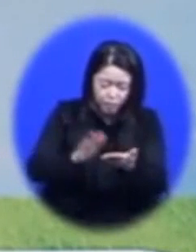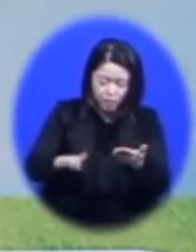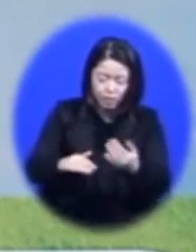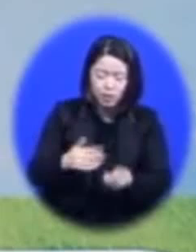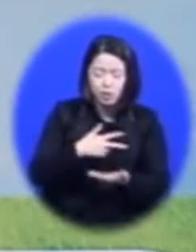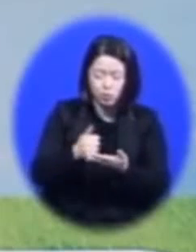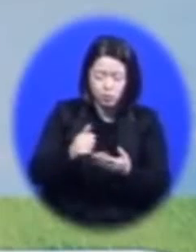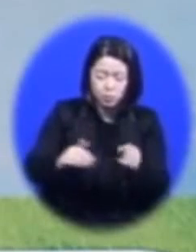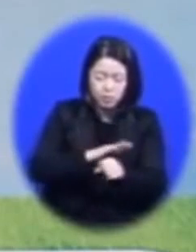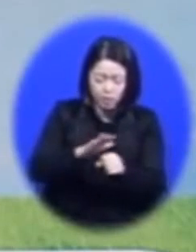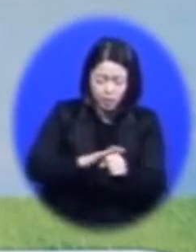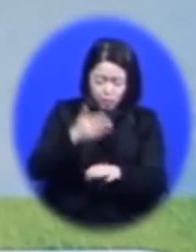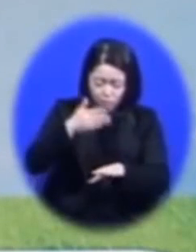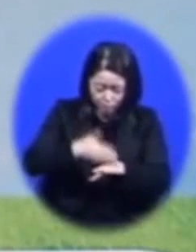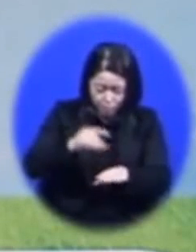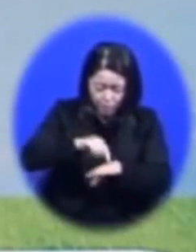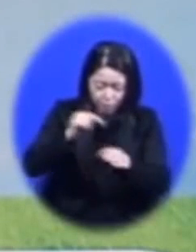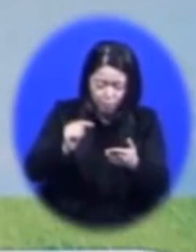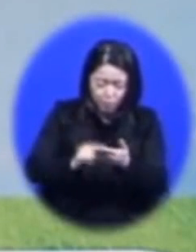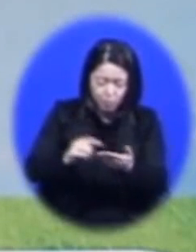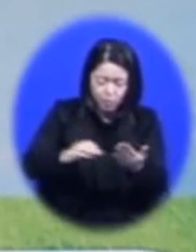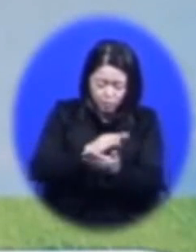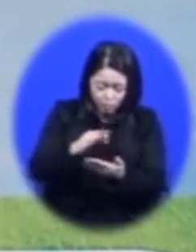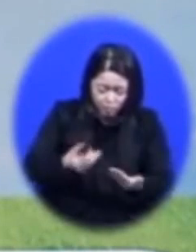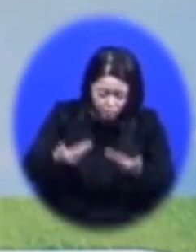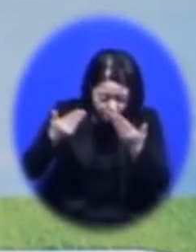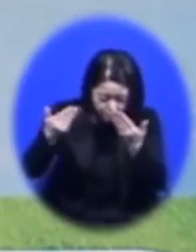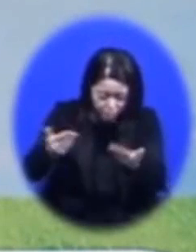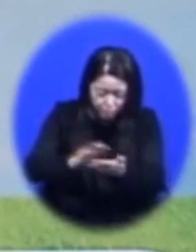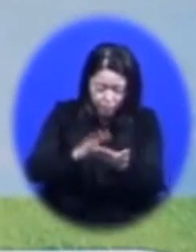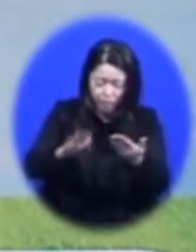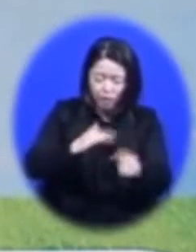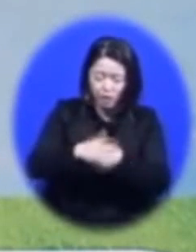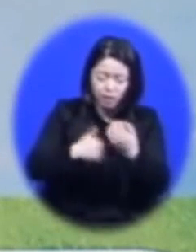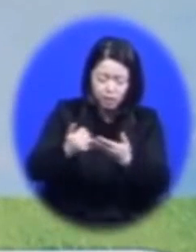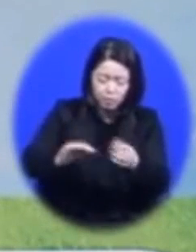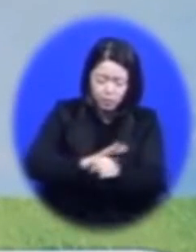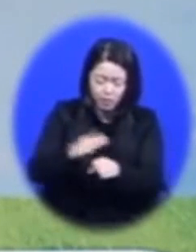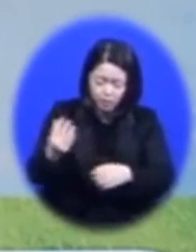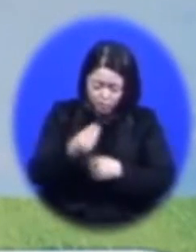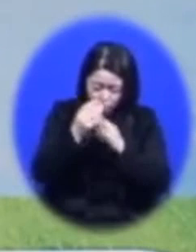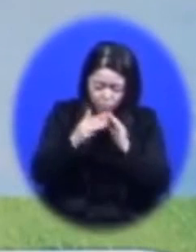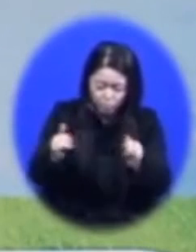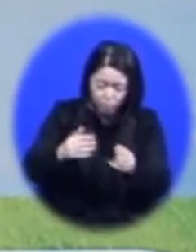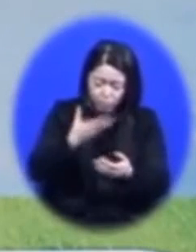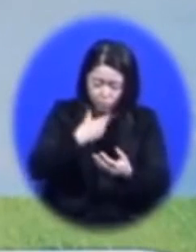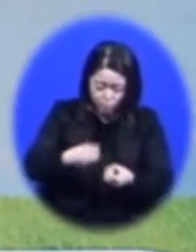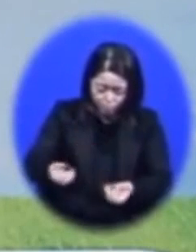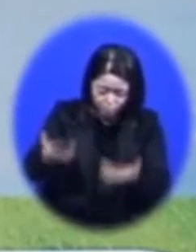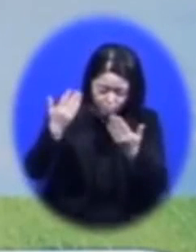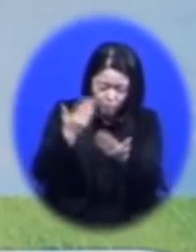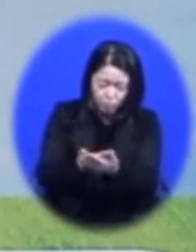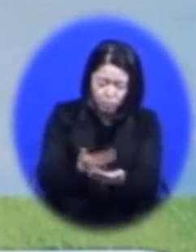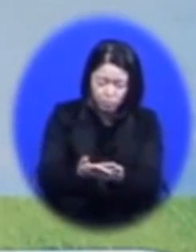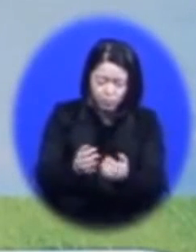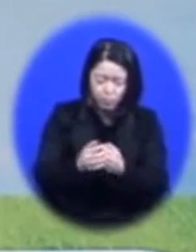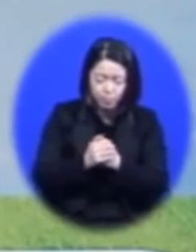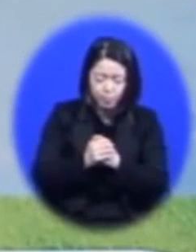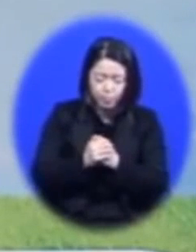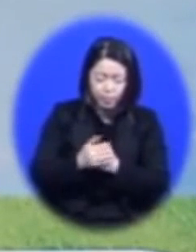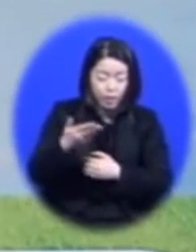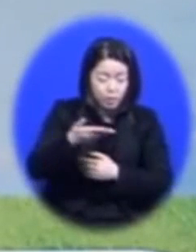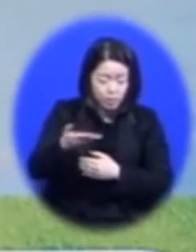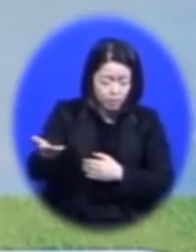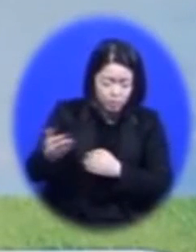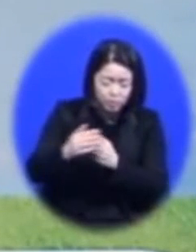사랑하고 감사하는 마음으로 주님께 헌금을 드립니다. 하나님 사랑하는 성도들을 축복해 주시기 원합니다.